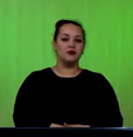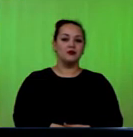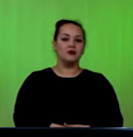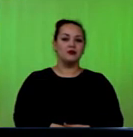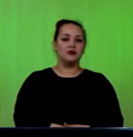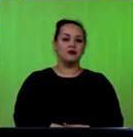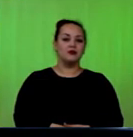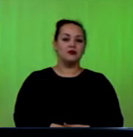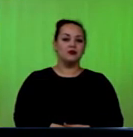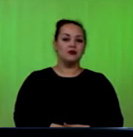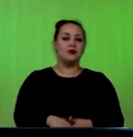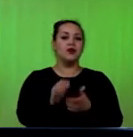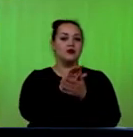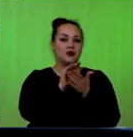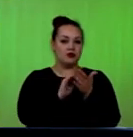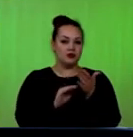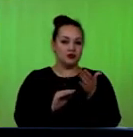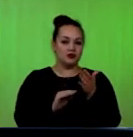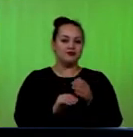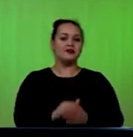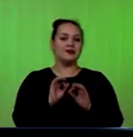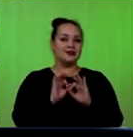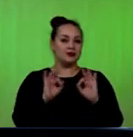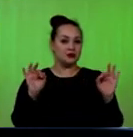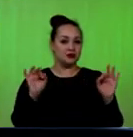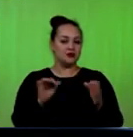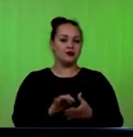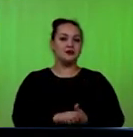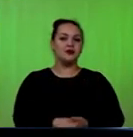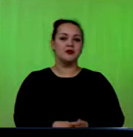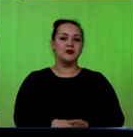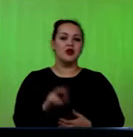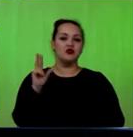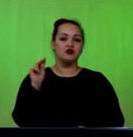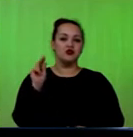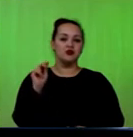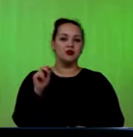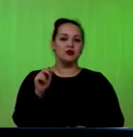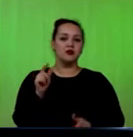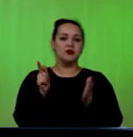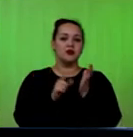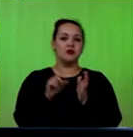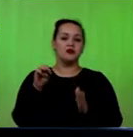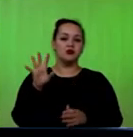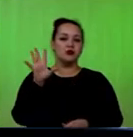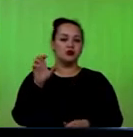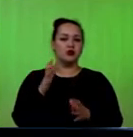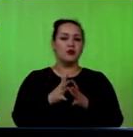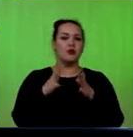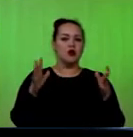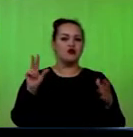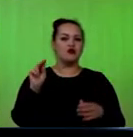записали замечательно число 7500 больше